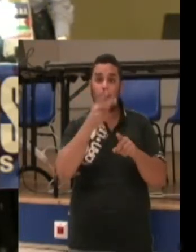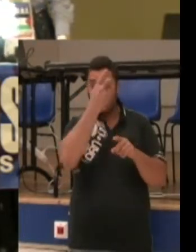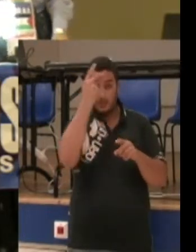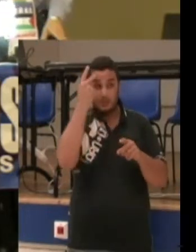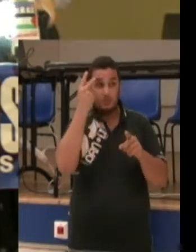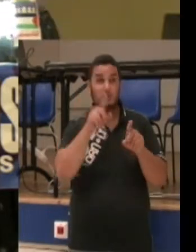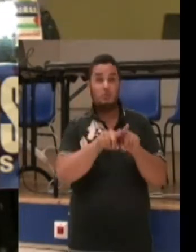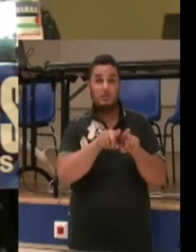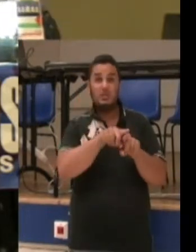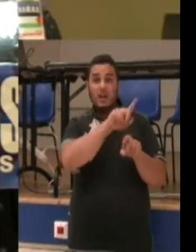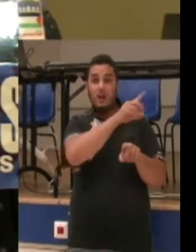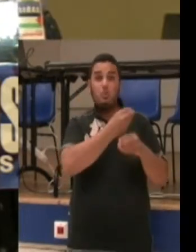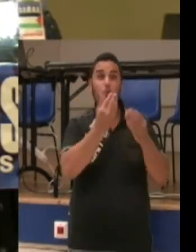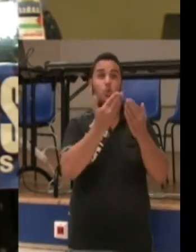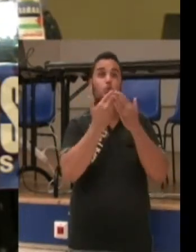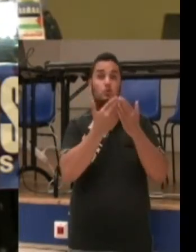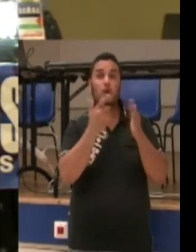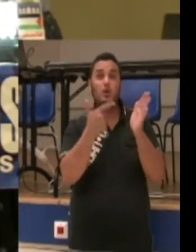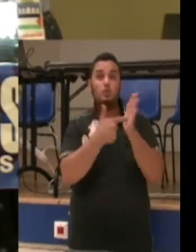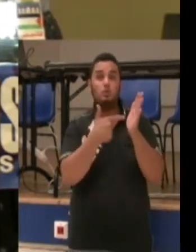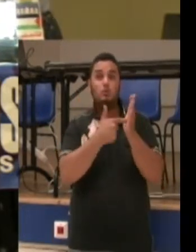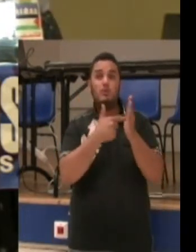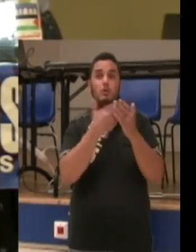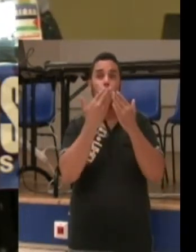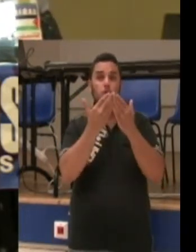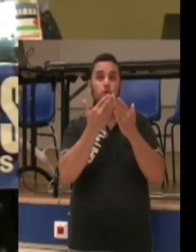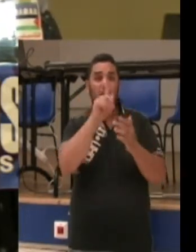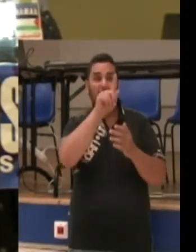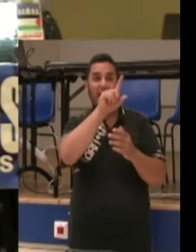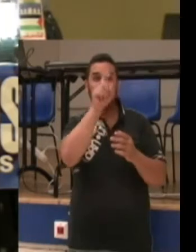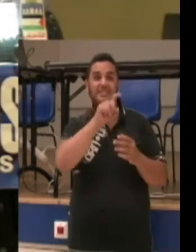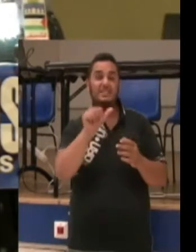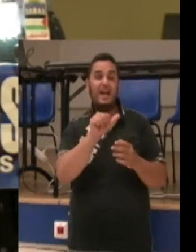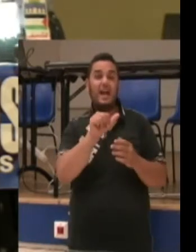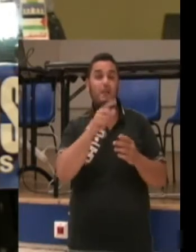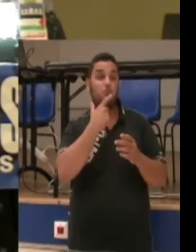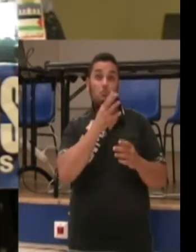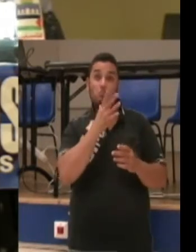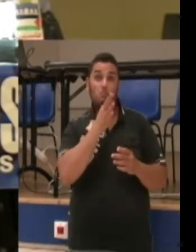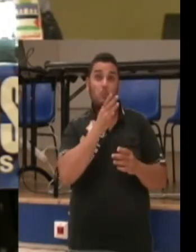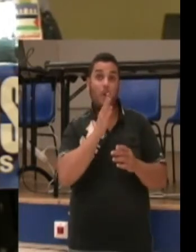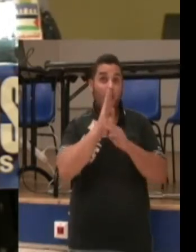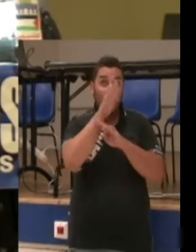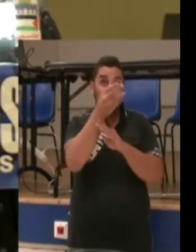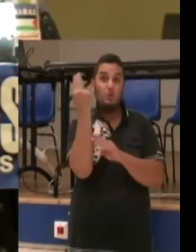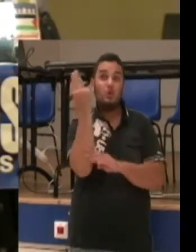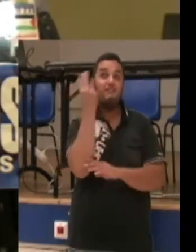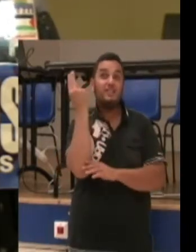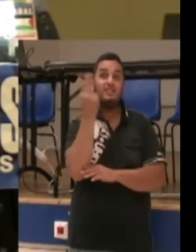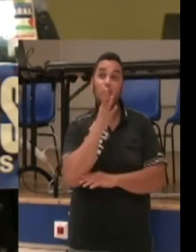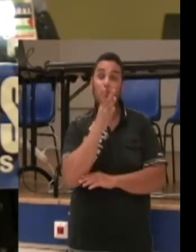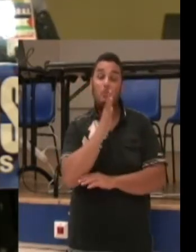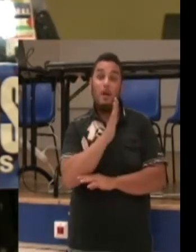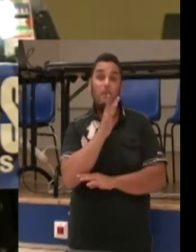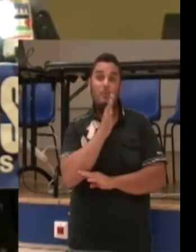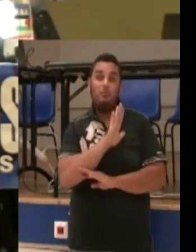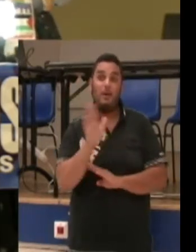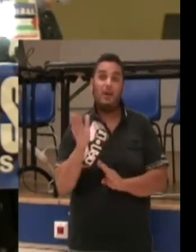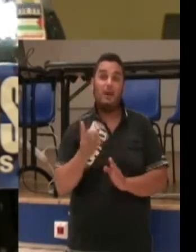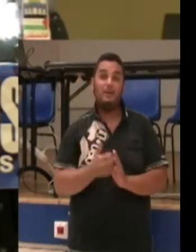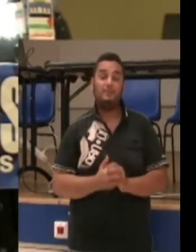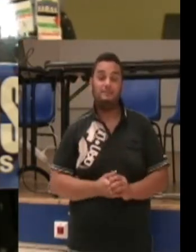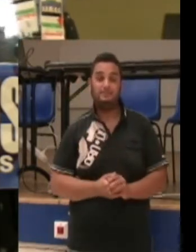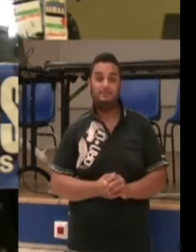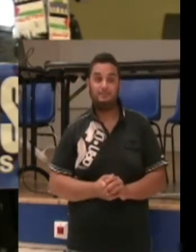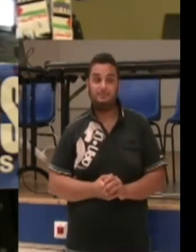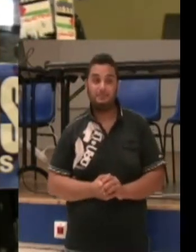Palestine. Sachez qu'il y a 2 000 étudiants actuellement à Gaza qui ne peuvent pas, dans une seule université, l'université islamique de